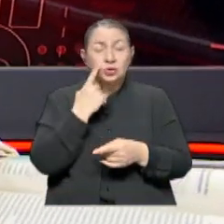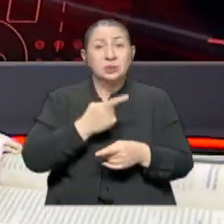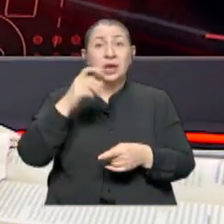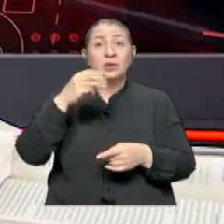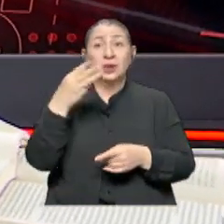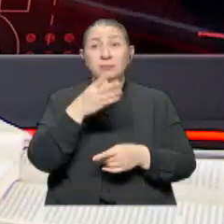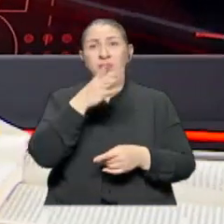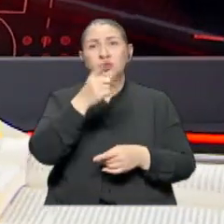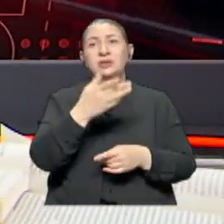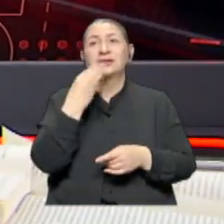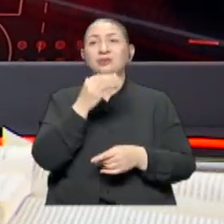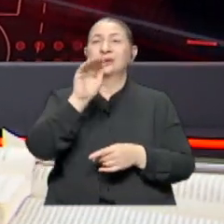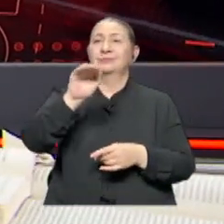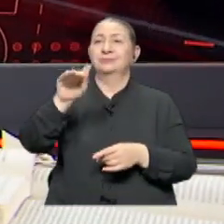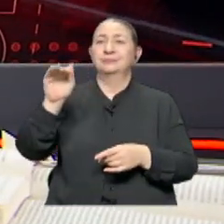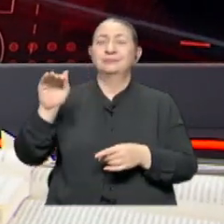Cumhurbaşkanı Erdoğan biliyorsunuz gençlere